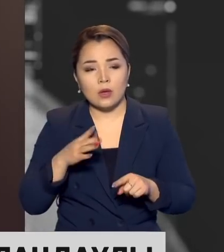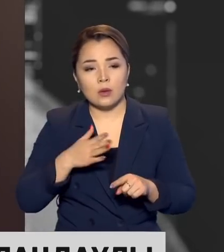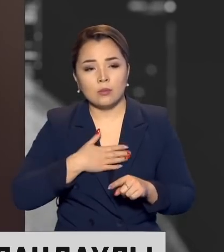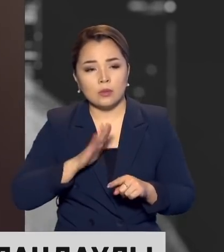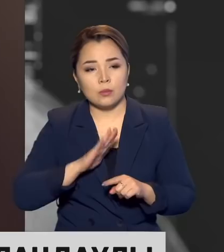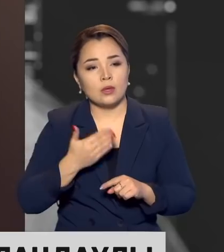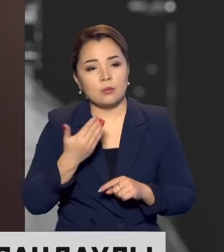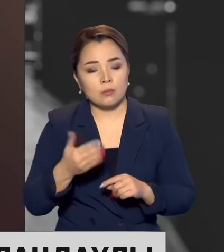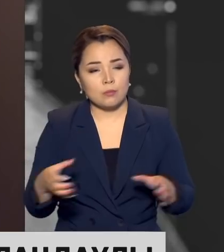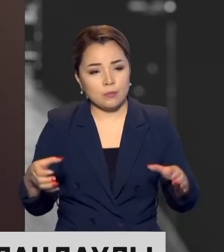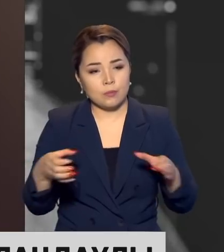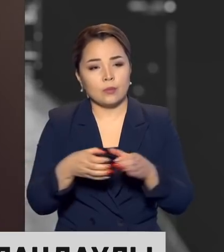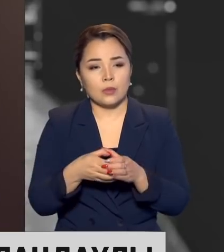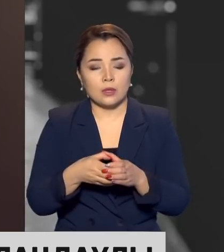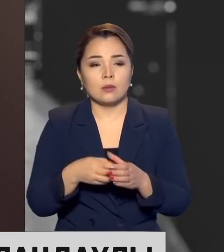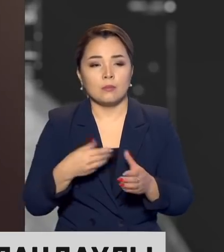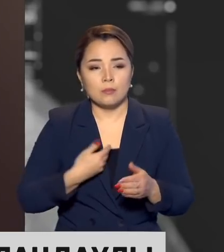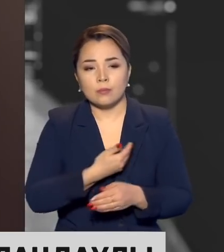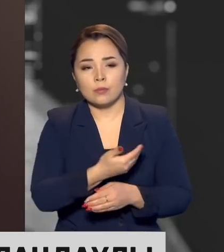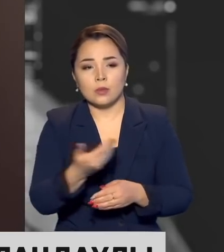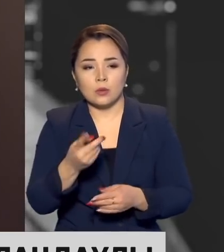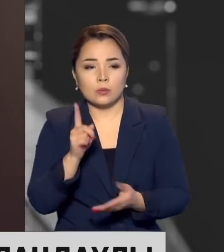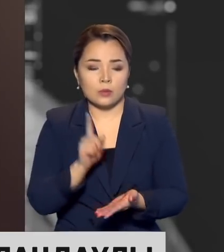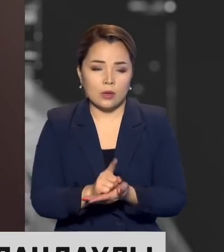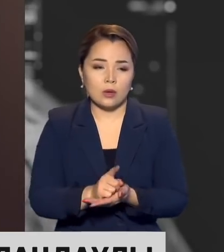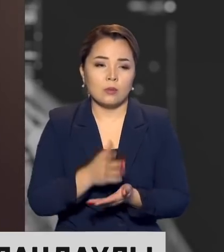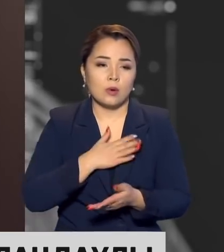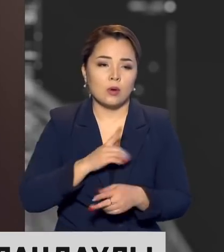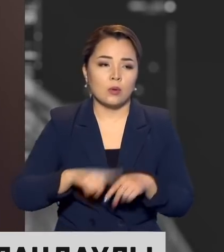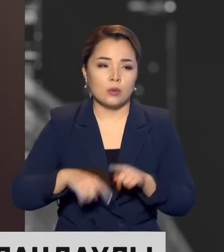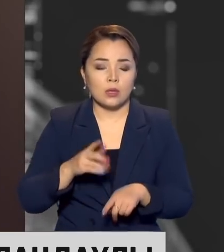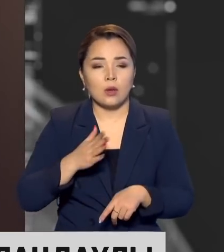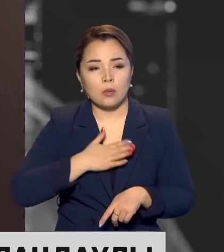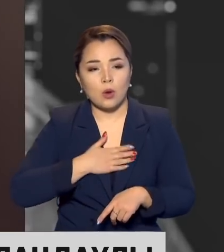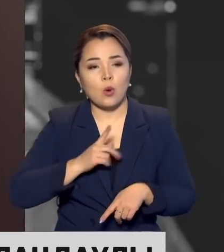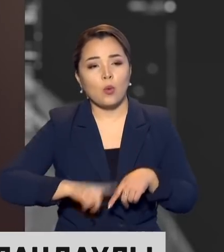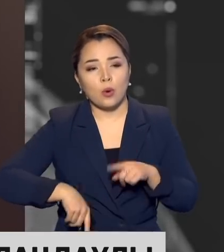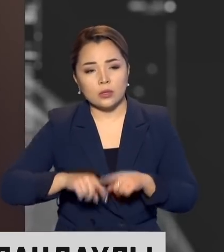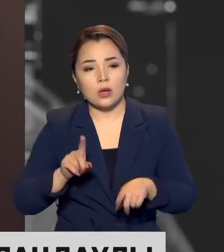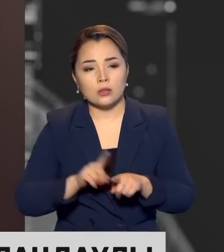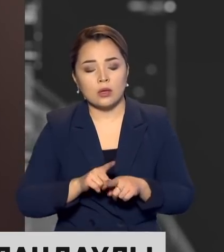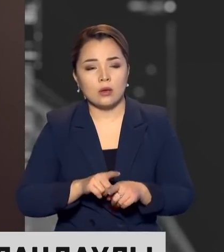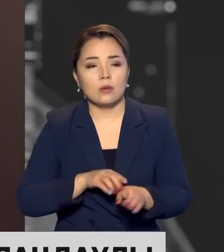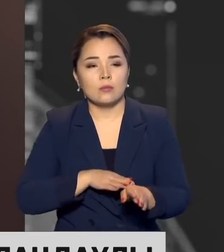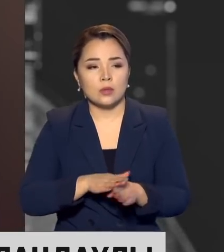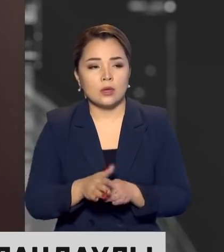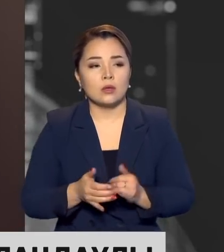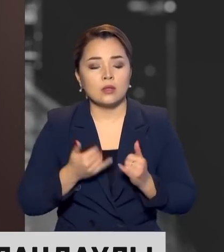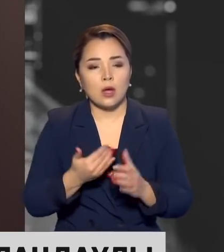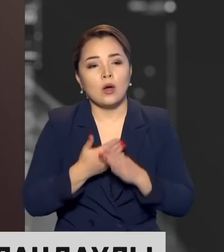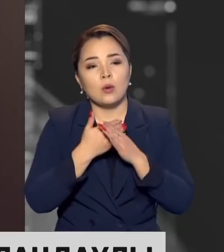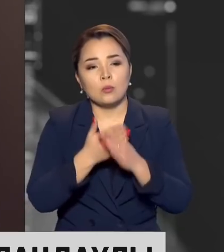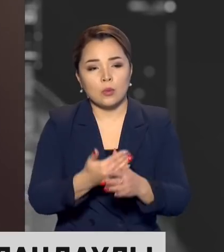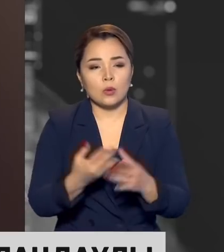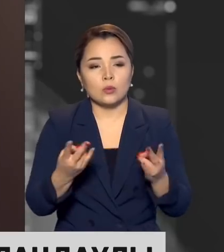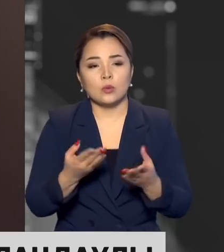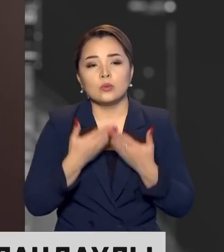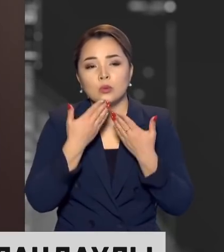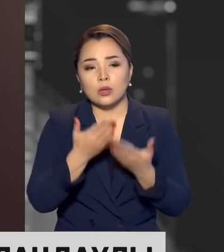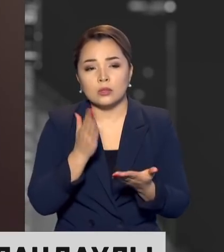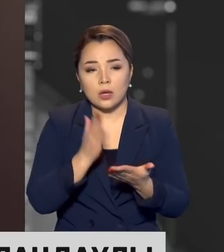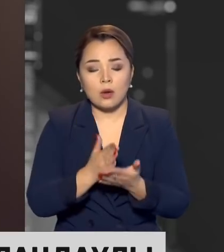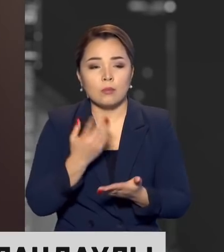керек. Отанымыз маған жардым берсін емес, мен отанымға қалай жардым берем деуіміз керек.